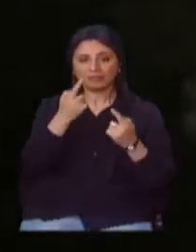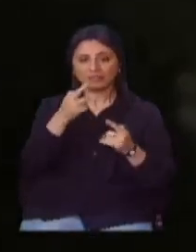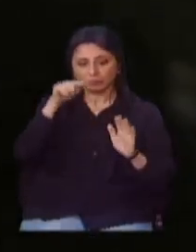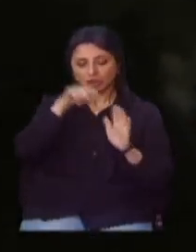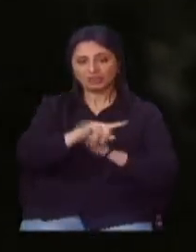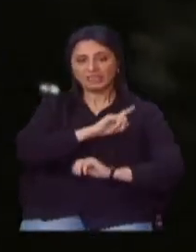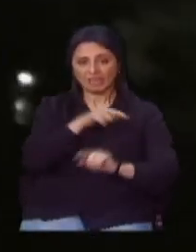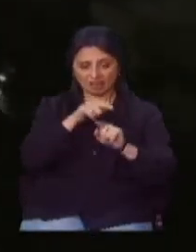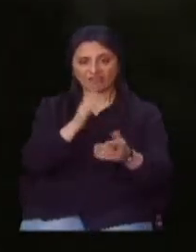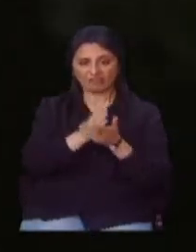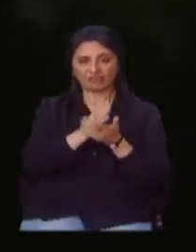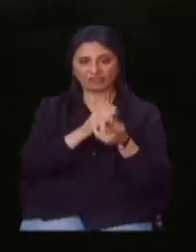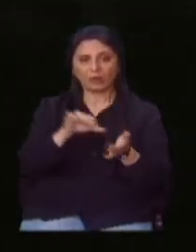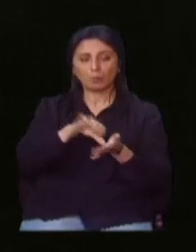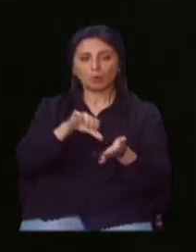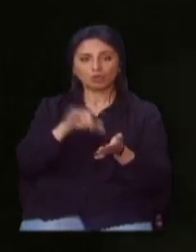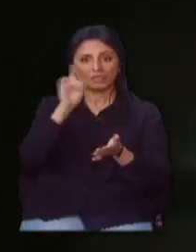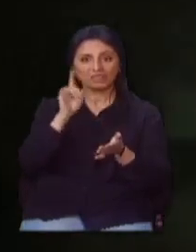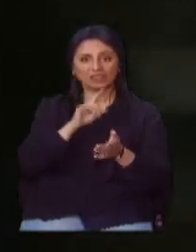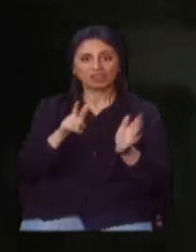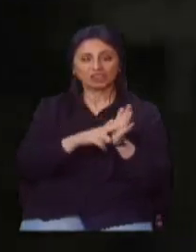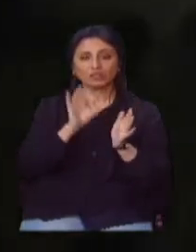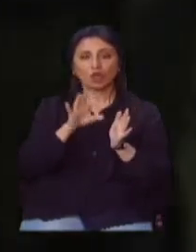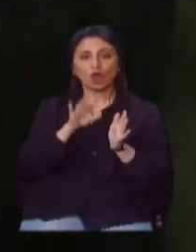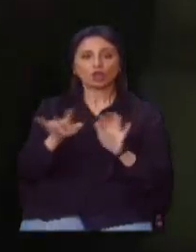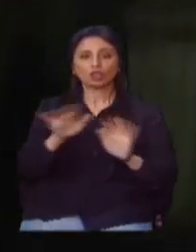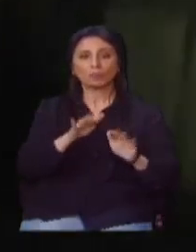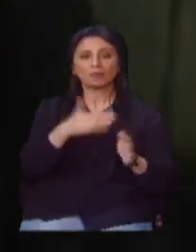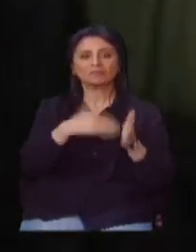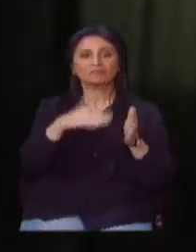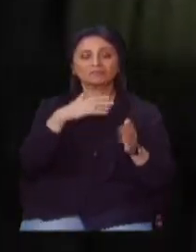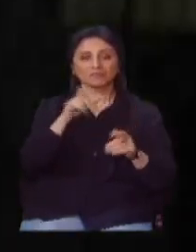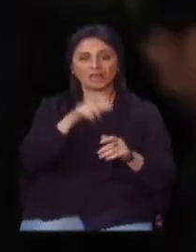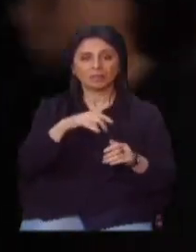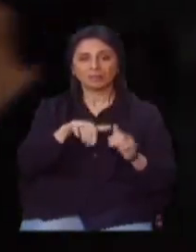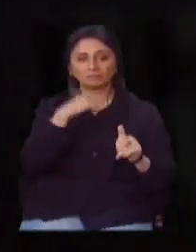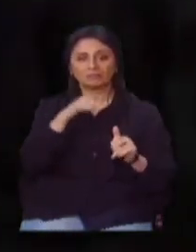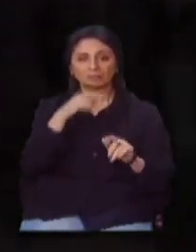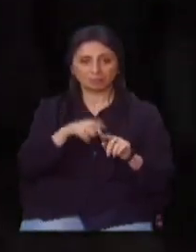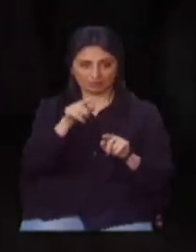nukhbas zalebis tsavrobis mie რომლებიც მონაწილეობდნენ ისრაელში 7 ოქტომბრის ხოცვაჟლეტაში.